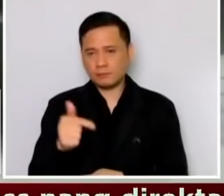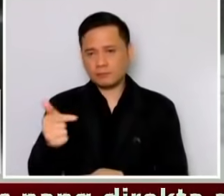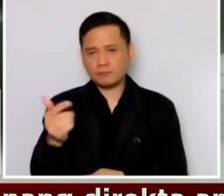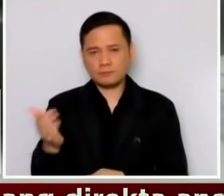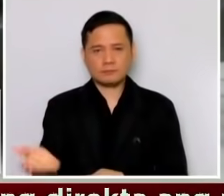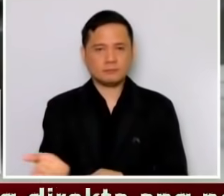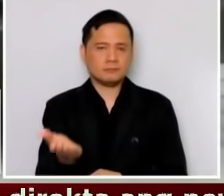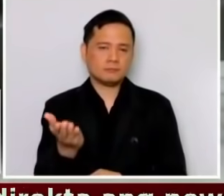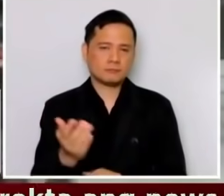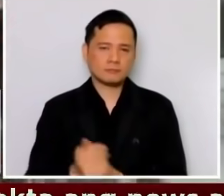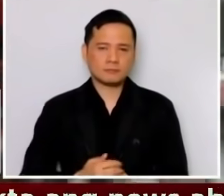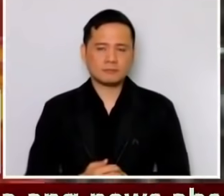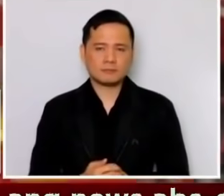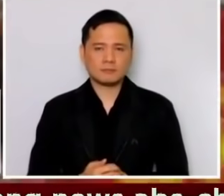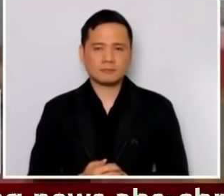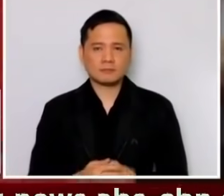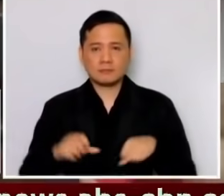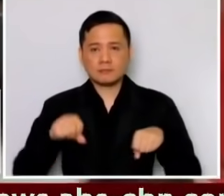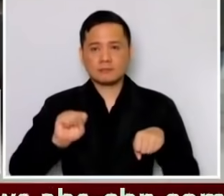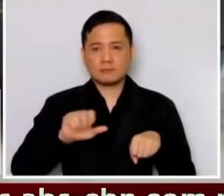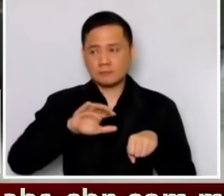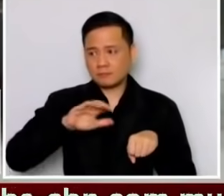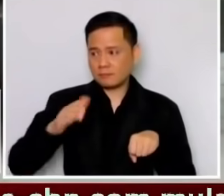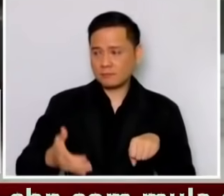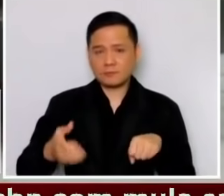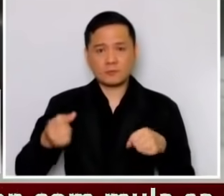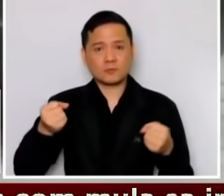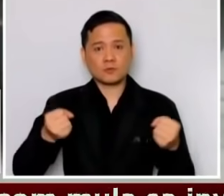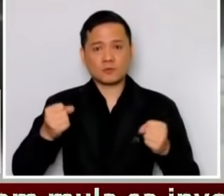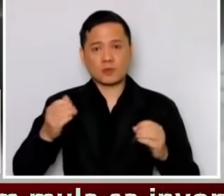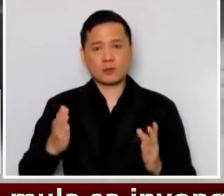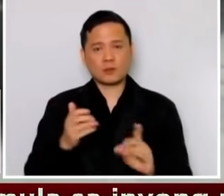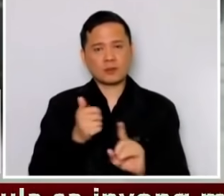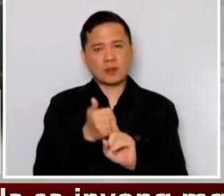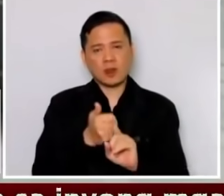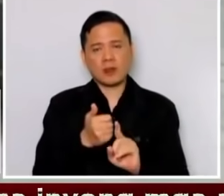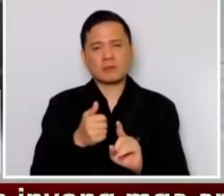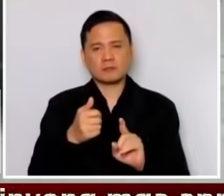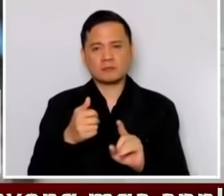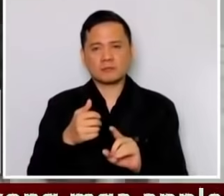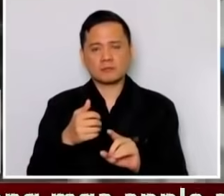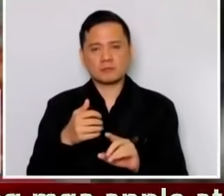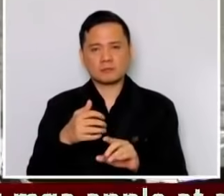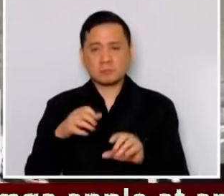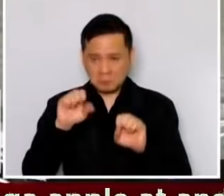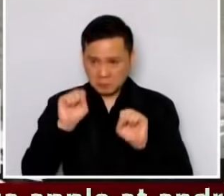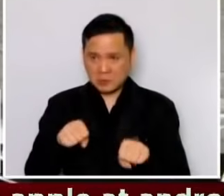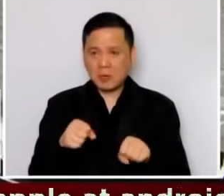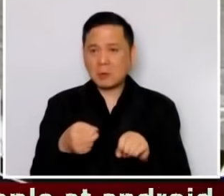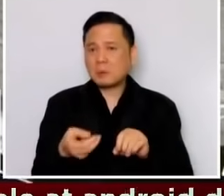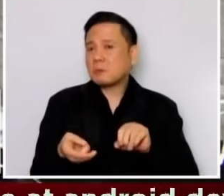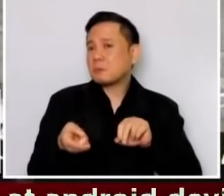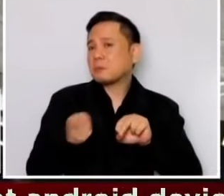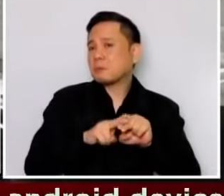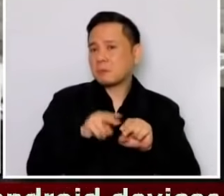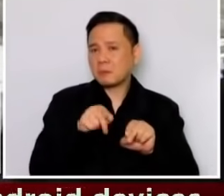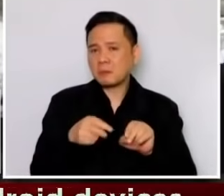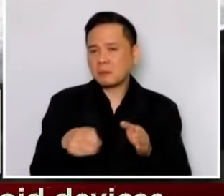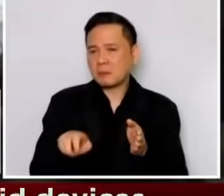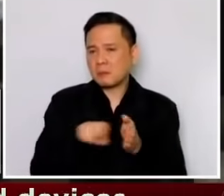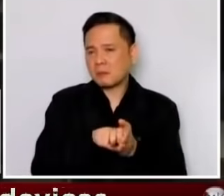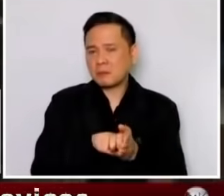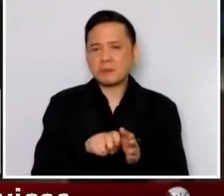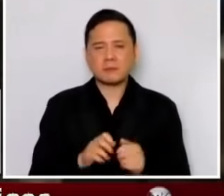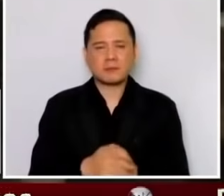Pinayagan na ang mga tricycle driver katulad ni Wawi Das na kumuha ng hanggang 3 pasahero kada biyahe kasabay ng pagluwag ng mga